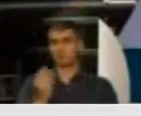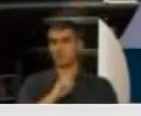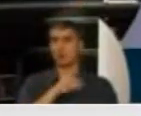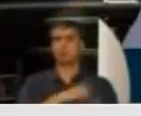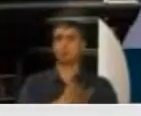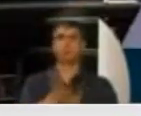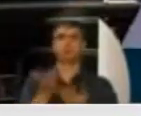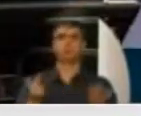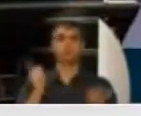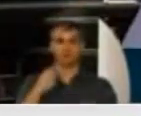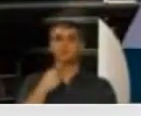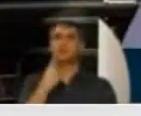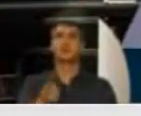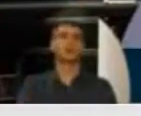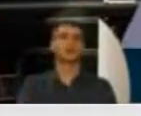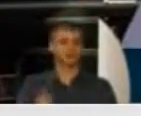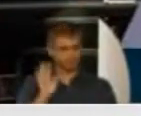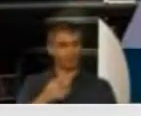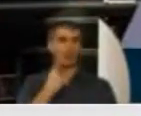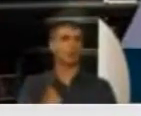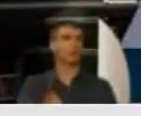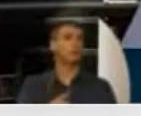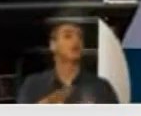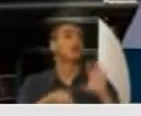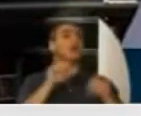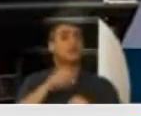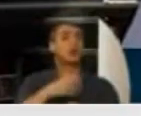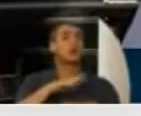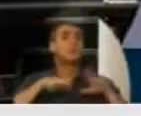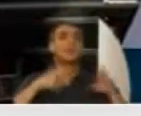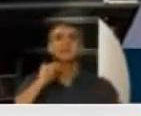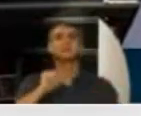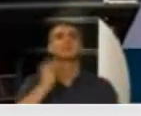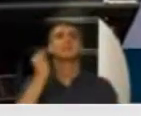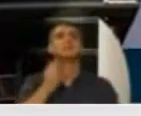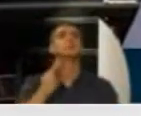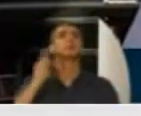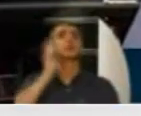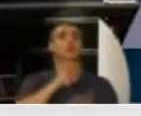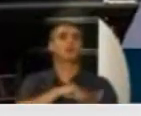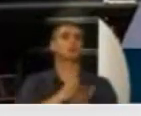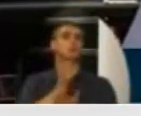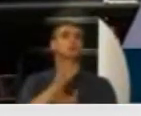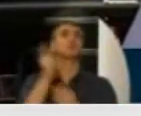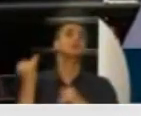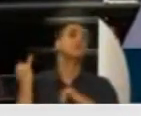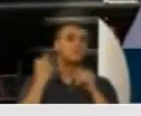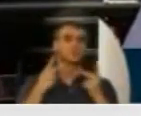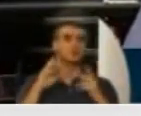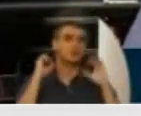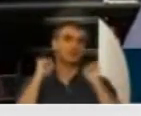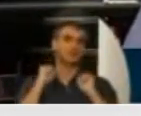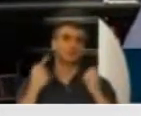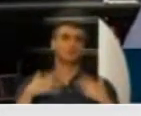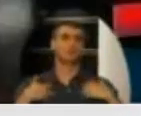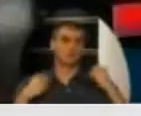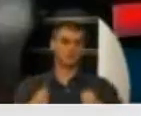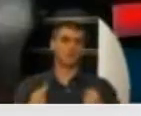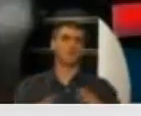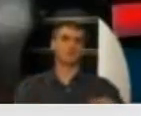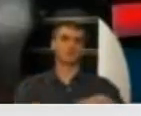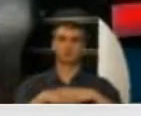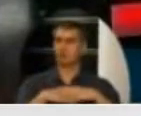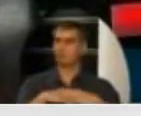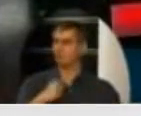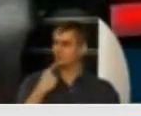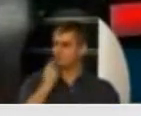לא מוסרי, גם את זה צריך להגיד. ההתנחלויות בארץ ישראל הם הדבר היותר מוסרי, הדבר שמביא ליותר יציבות, ליותר ביטחון, ליותר שלום. אורון,